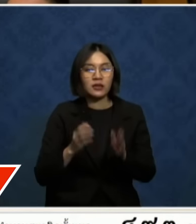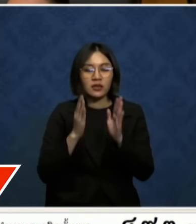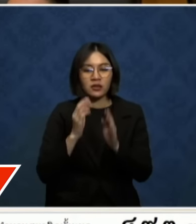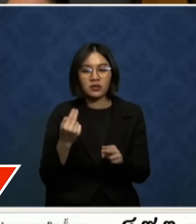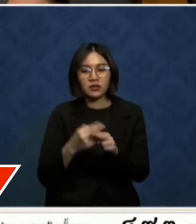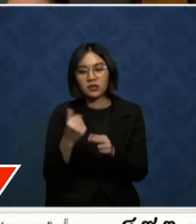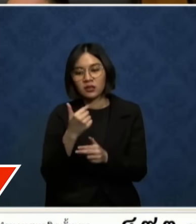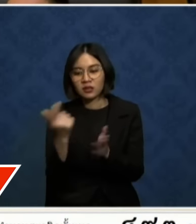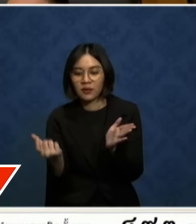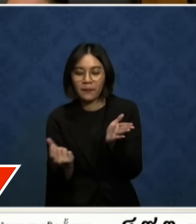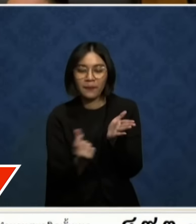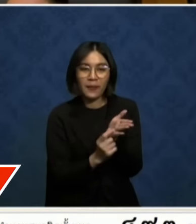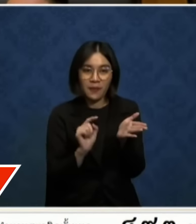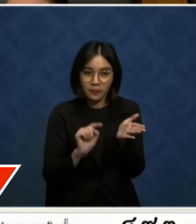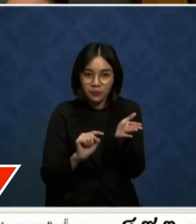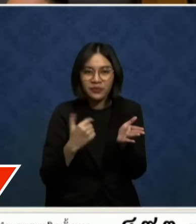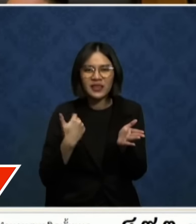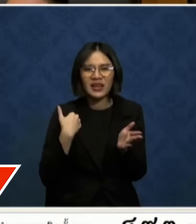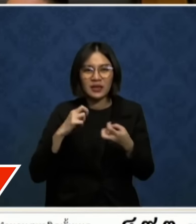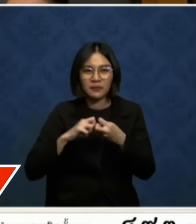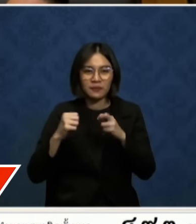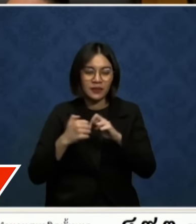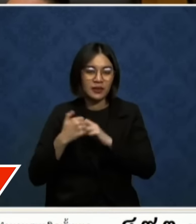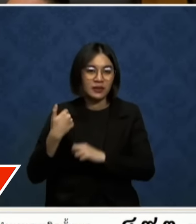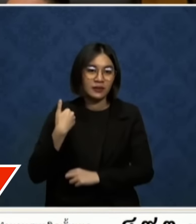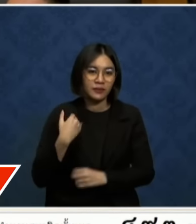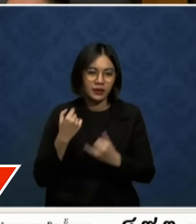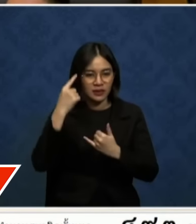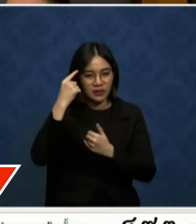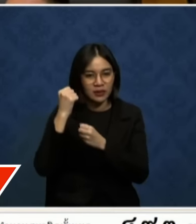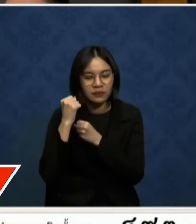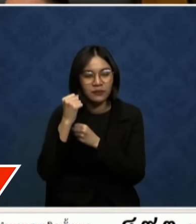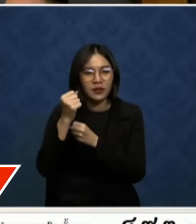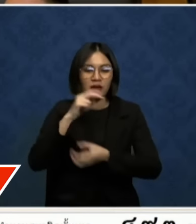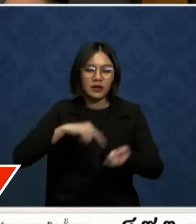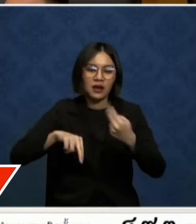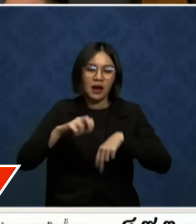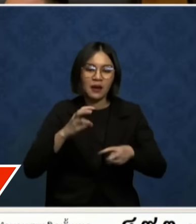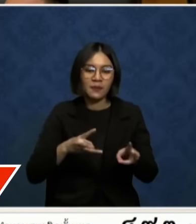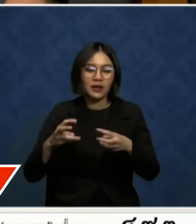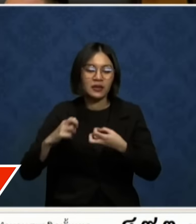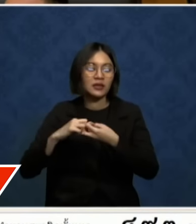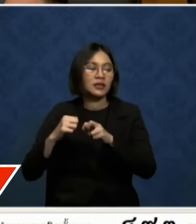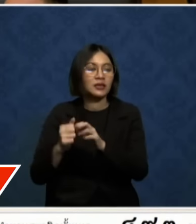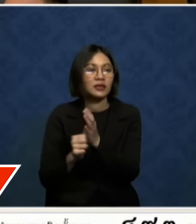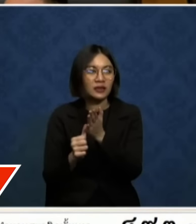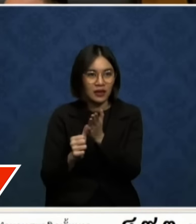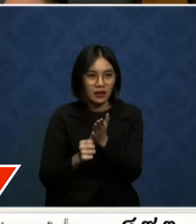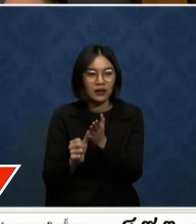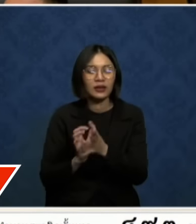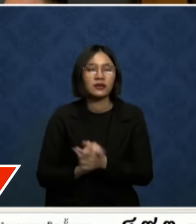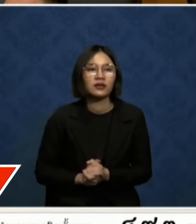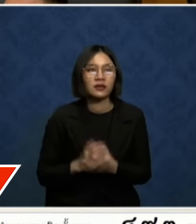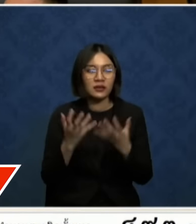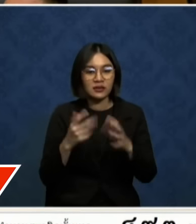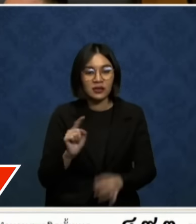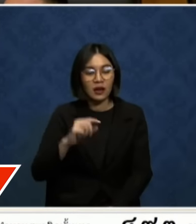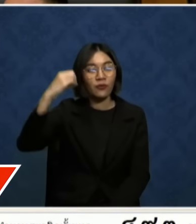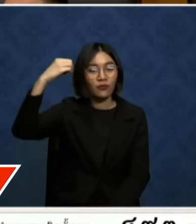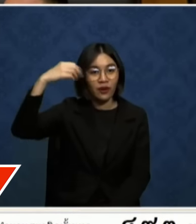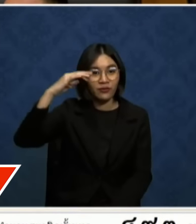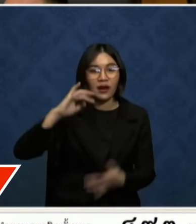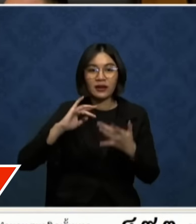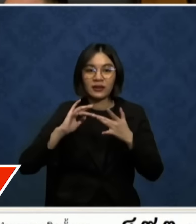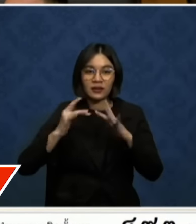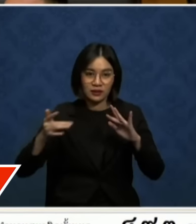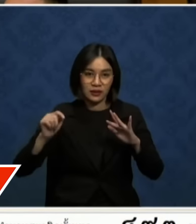าด้วยซ้ำซึ่งเรื่องนี้ก็ยังเป็นปัญหาอยู่ที่เราก็พยายามที่จะหาทางออกแล้วก็แก้ไขปัญหานอกจากนั้นนอกจากไฟฟ้านอกจากอินเทอร์เน็ต